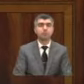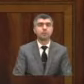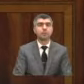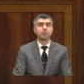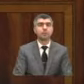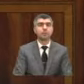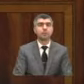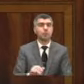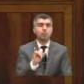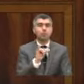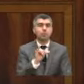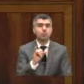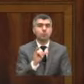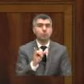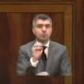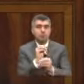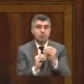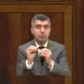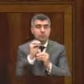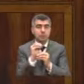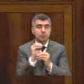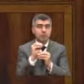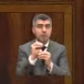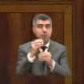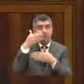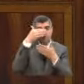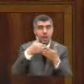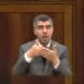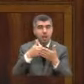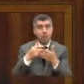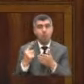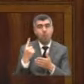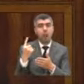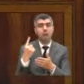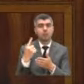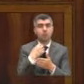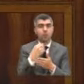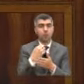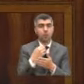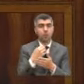كيفاش تطورت؟ ما كاينش مغربي اللي يمكن له يعطيكم يعني